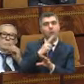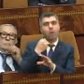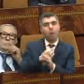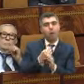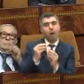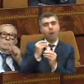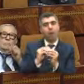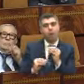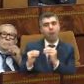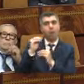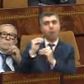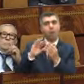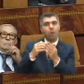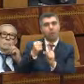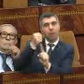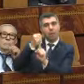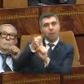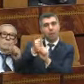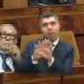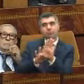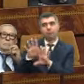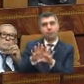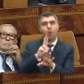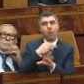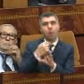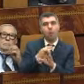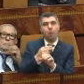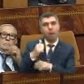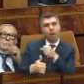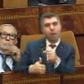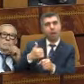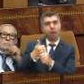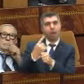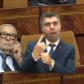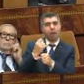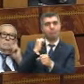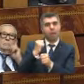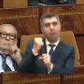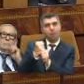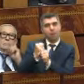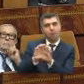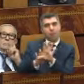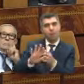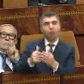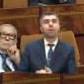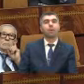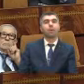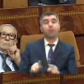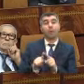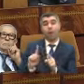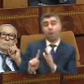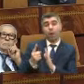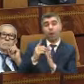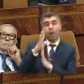الصدارة في مجال اشتغال الحكومة للفترة المتبقية من هذه الولاية، وهي الأولويات التي